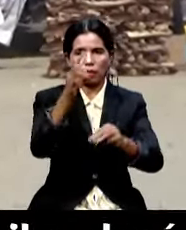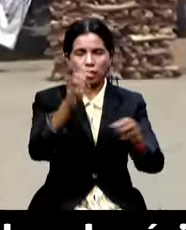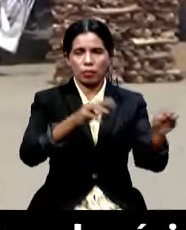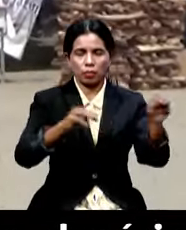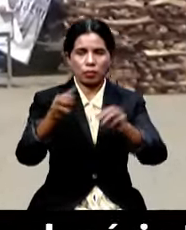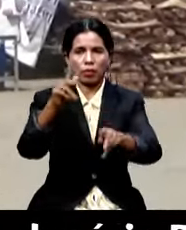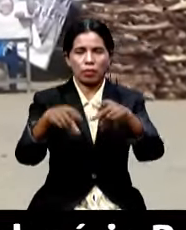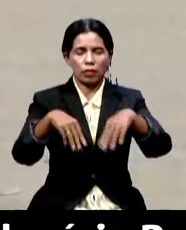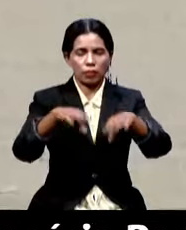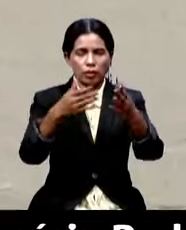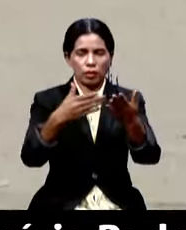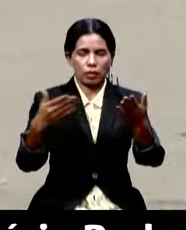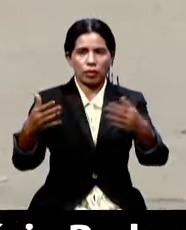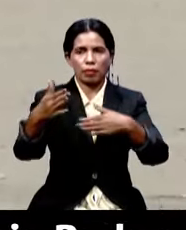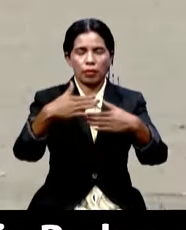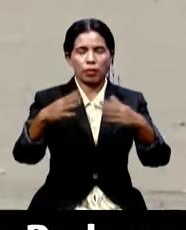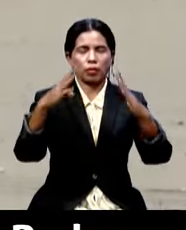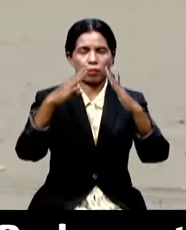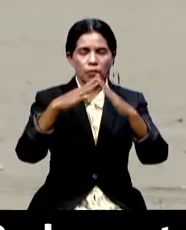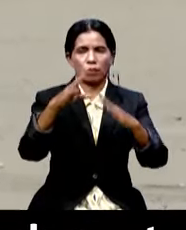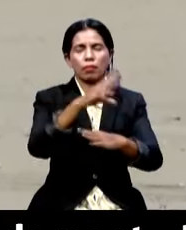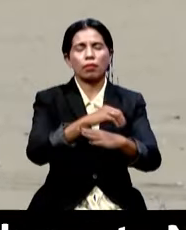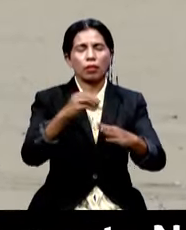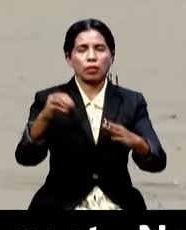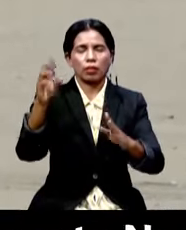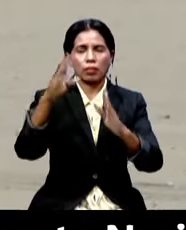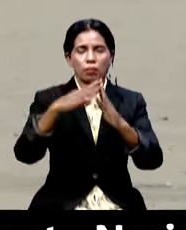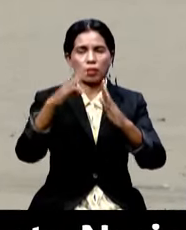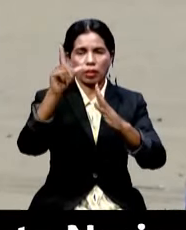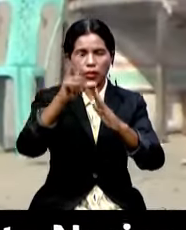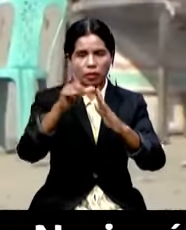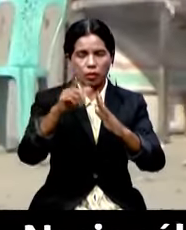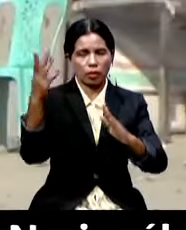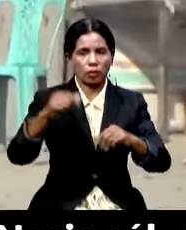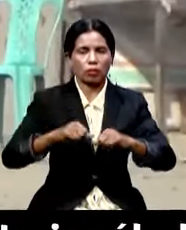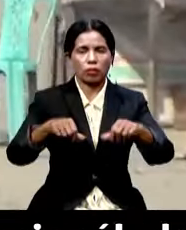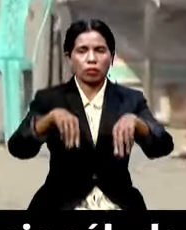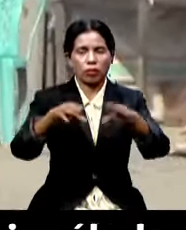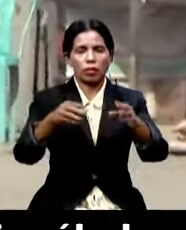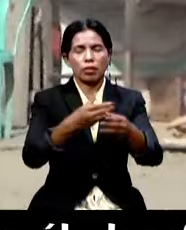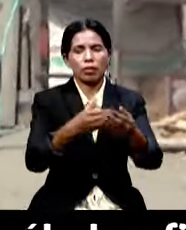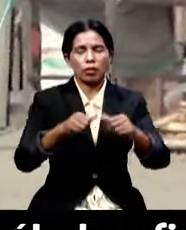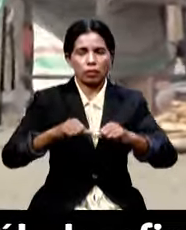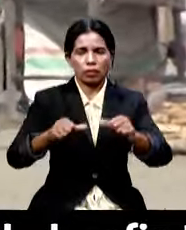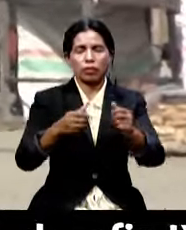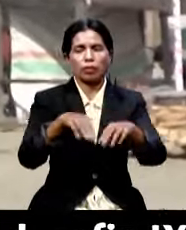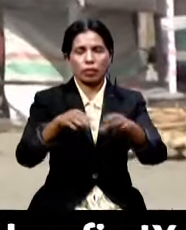muda negosiante nebe fan sasan besi kuma adat nian iha are mas lidun hodin nes sirabele kontinu fan sirne sasan Abraham Amral, ZMN.